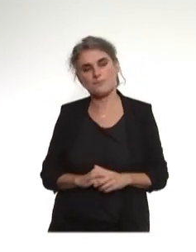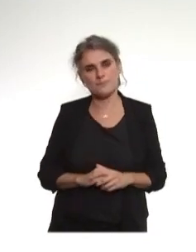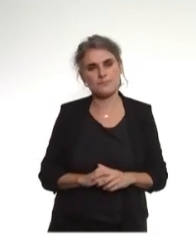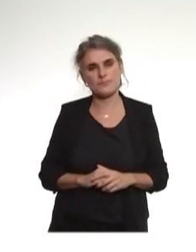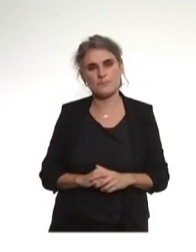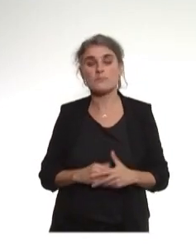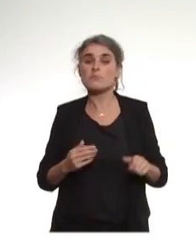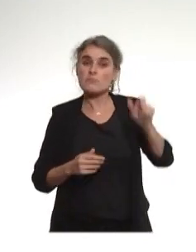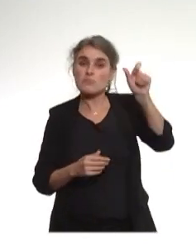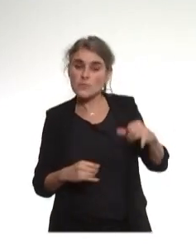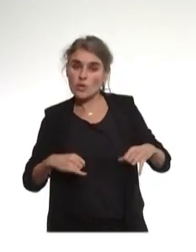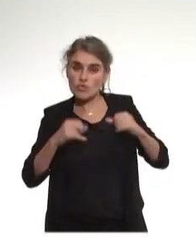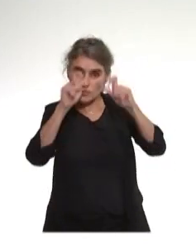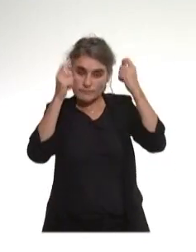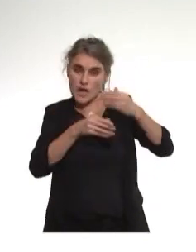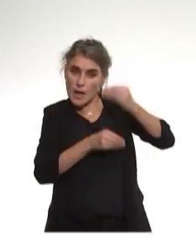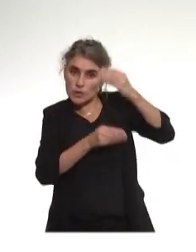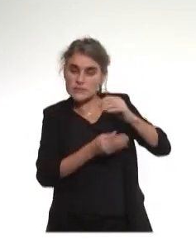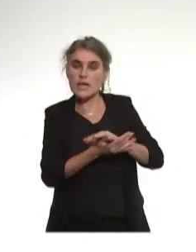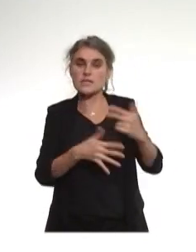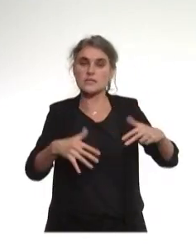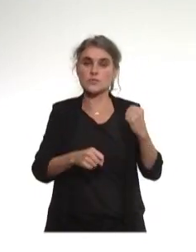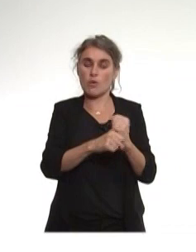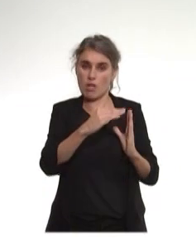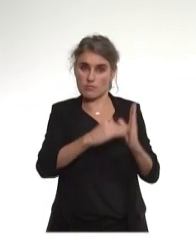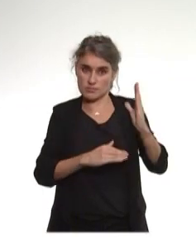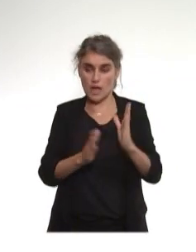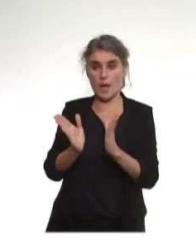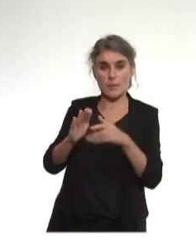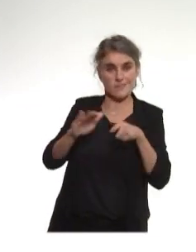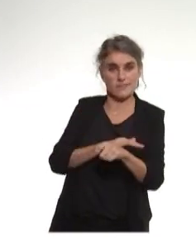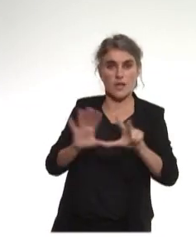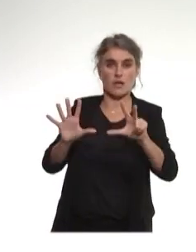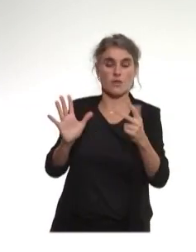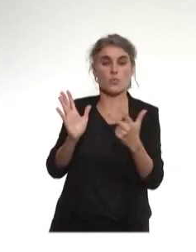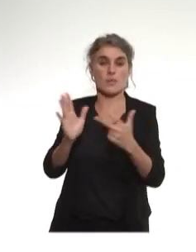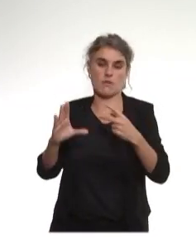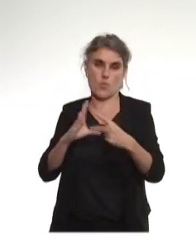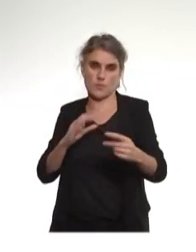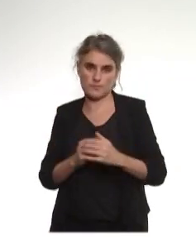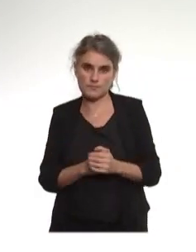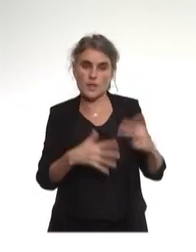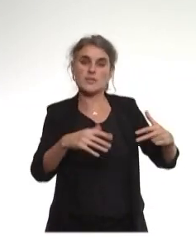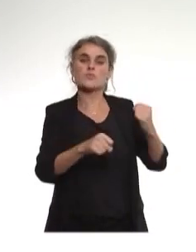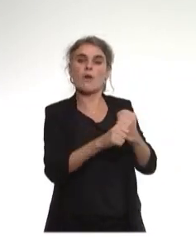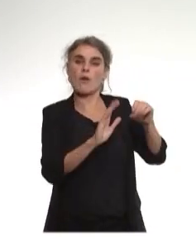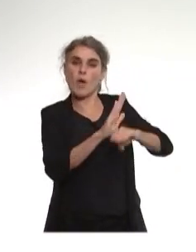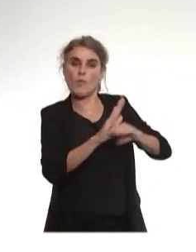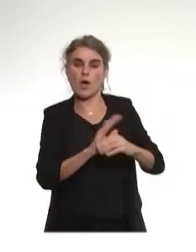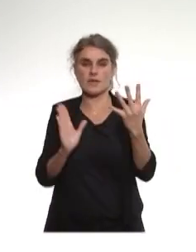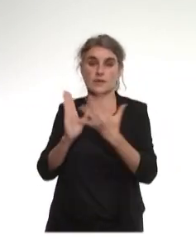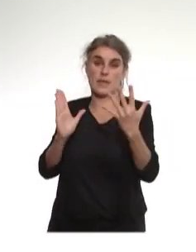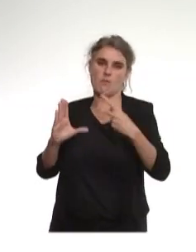un apprenti même chose comme apprenti de plus de 18 ans ce sera huit mille euros de prime un apprenti de moins de 18 ans ce sera cinq mille euros de prime